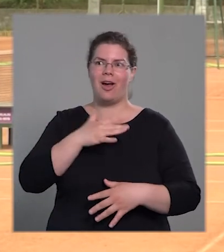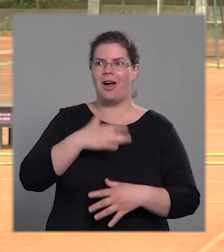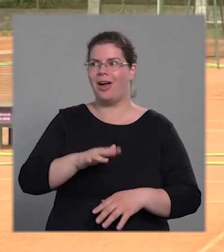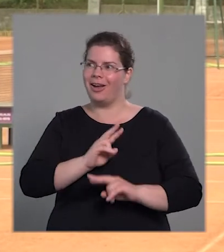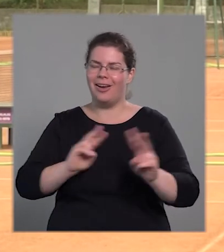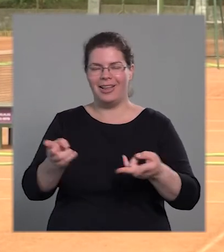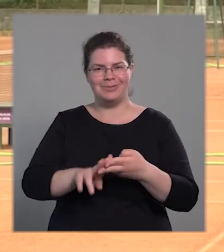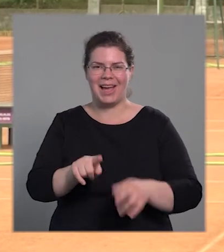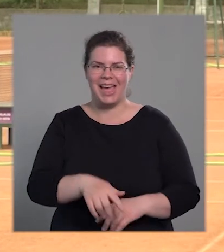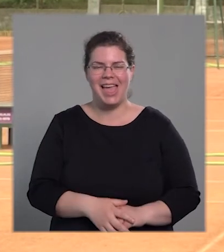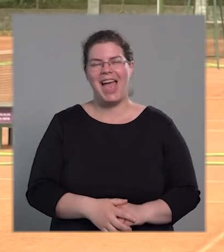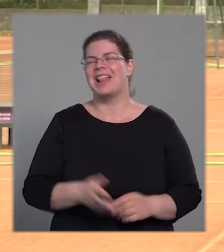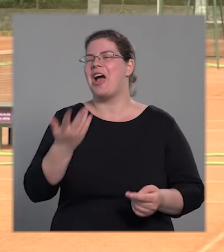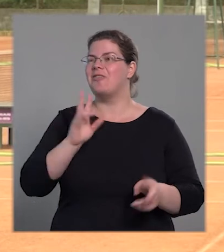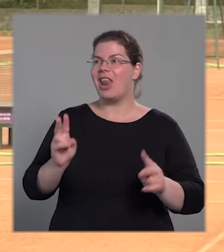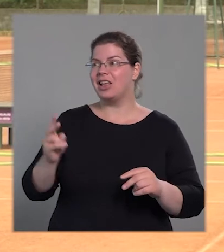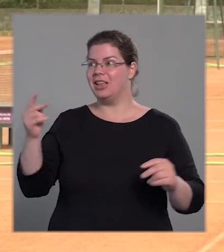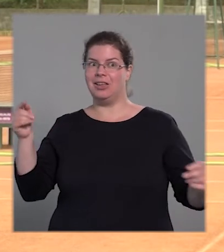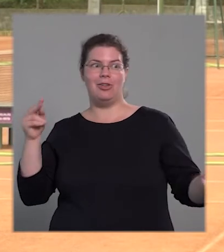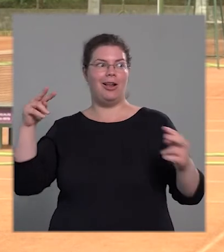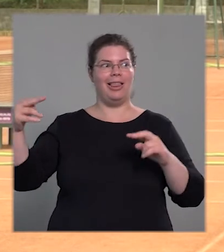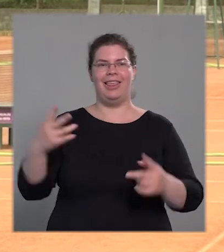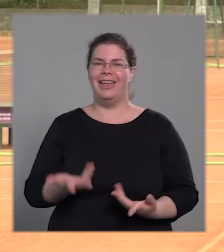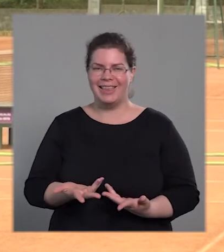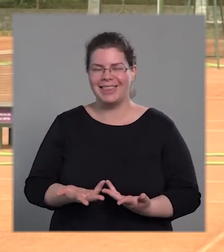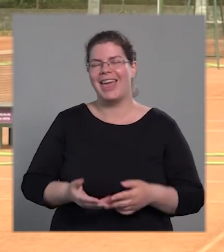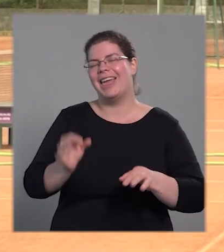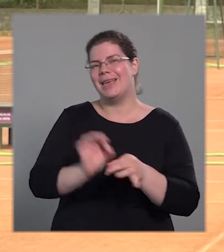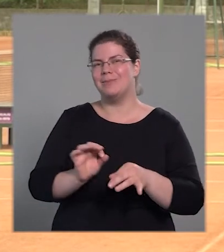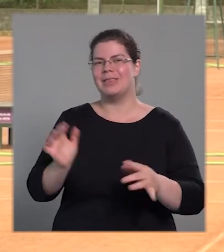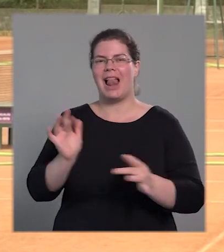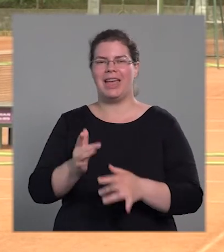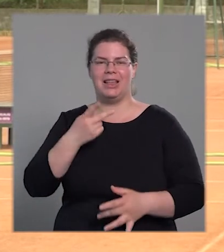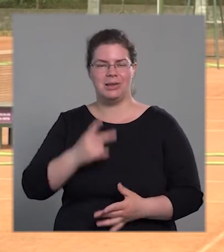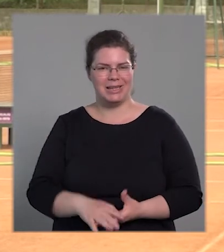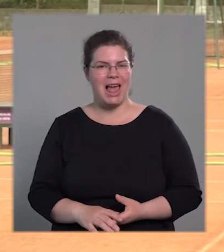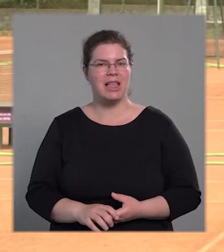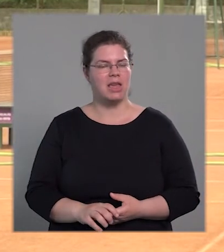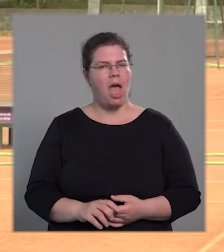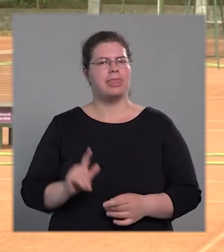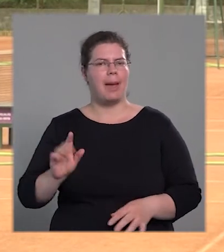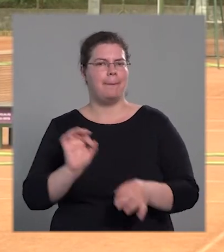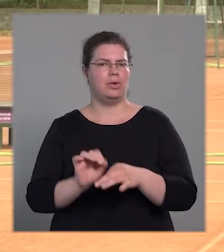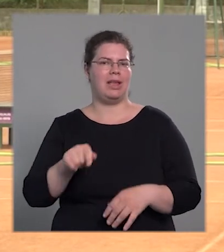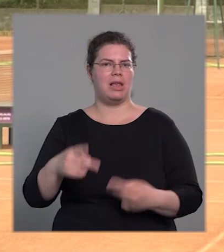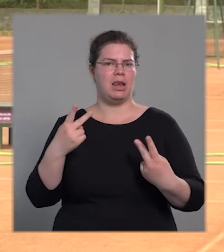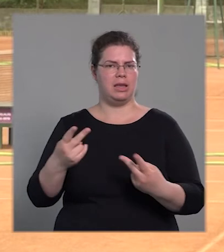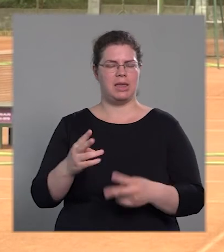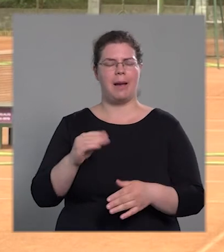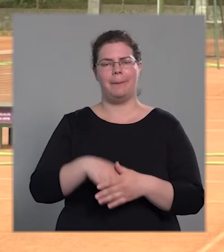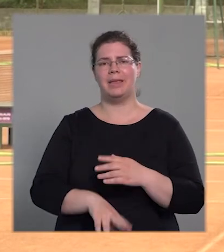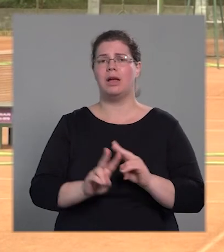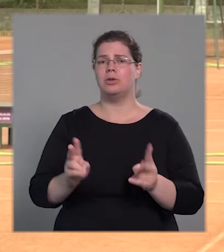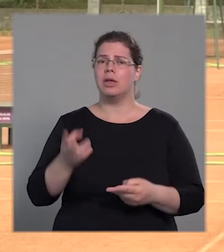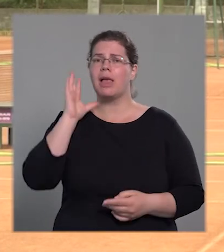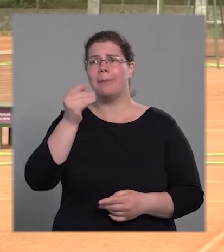pályán. Tehát ha valaki kívülről szemléli, talán épp az ellenkezőjét látja, de pont ez a lényeg benne, hogy ott az ember azért ki